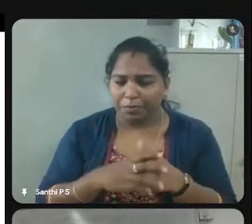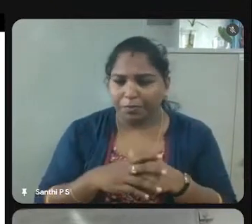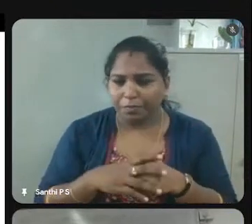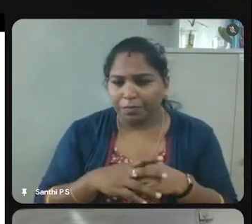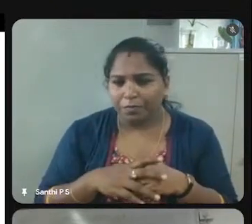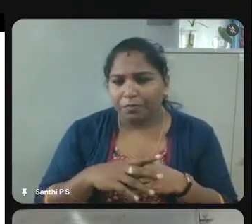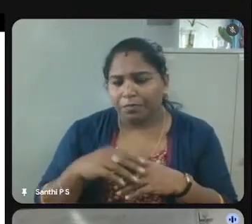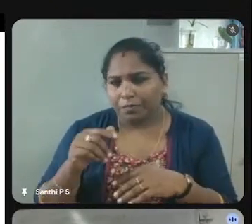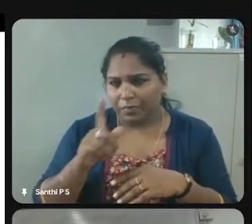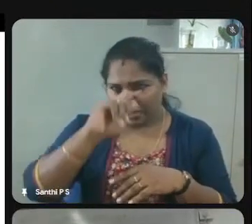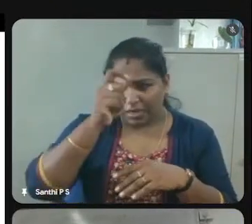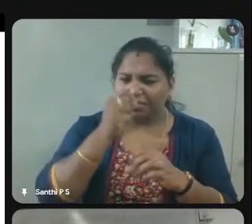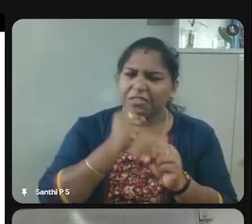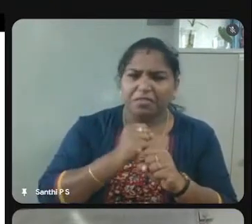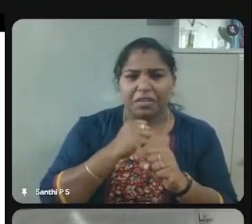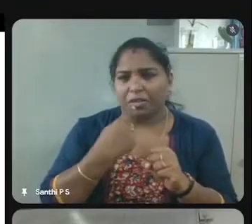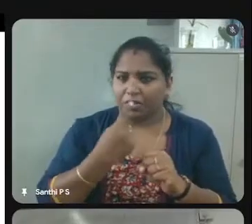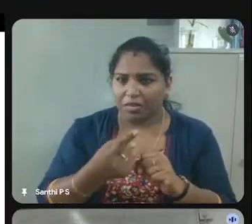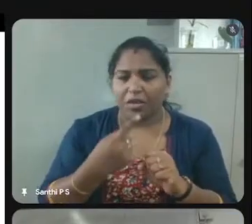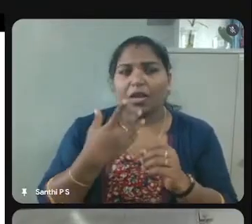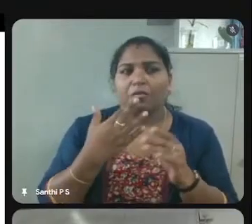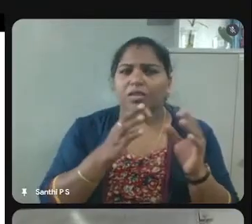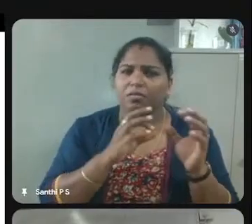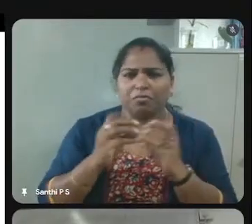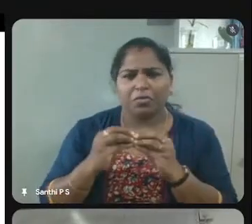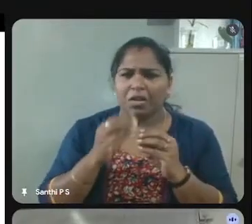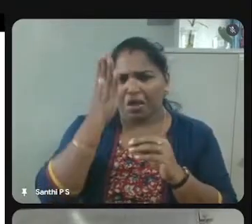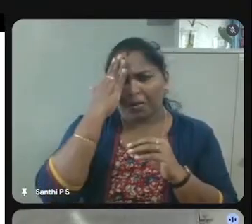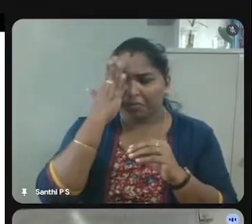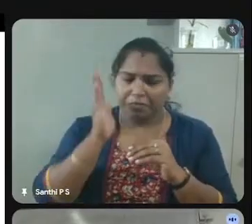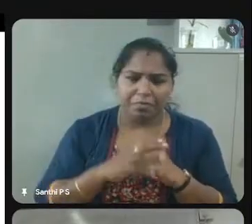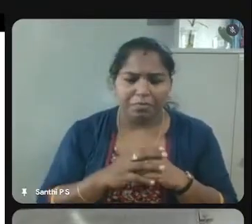അപ്പൊ ഇംഗ്ലീഷ് ടഫ് ആണെന്നാണ് പറയുന്നത്. പക്ഷെ ആൽഫബറ്റ്സും അങ്ങനെയുള്ള കാര്യങ്ങളൊക്കെ അറിയാം.